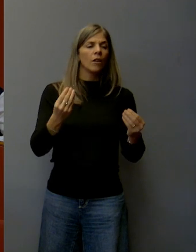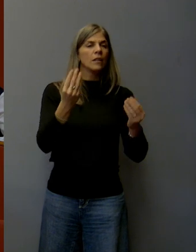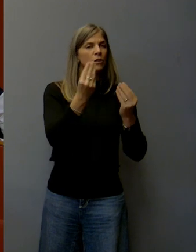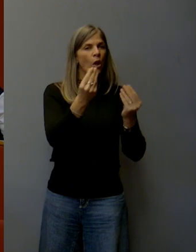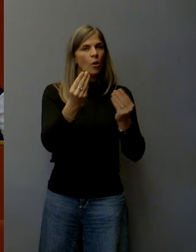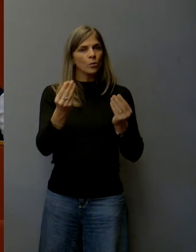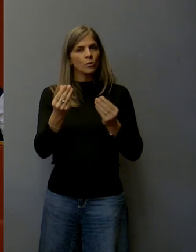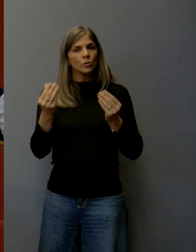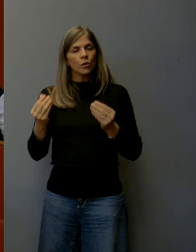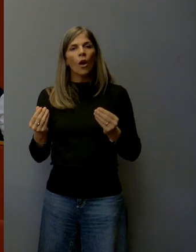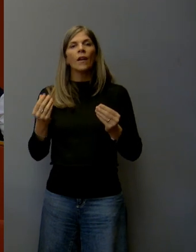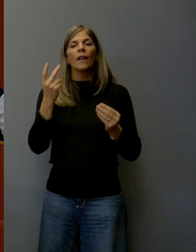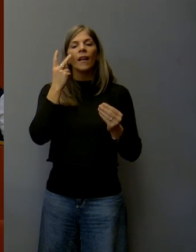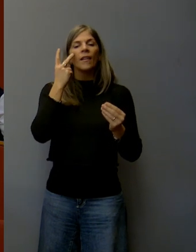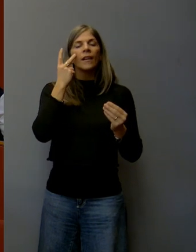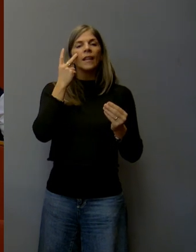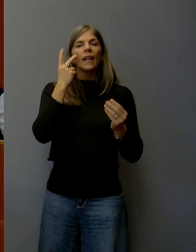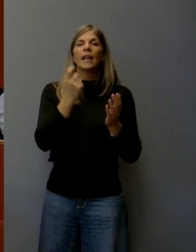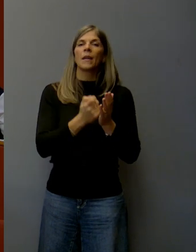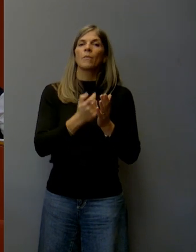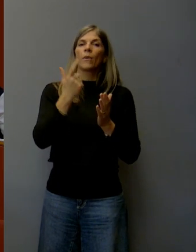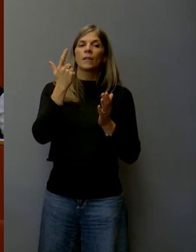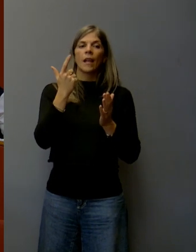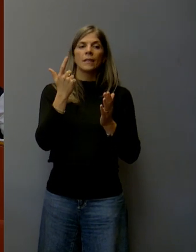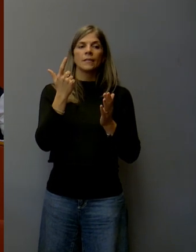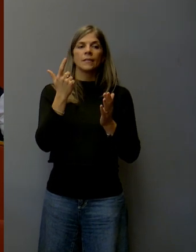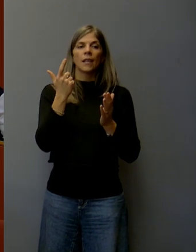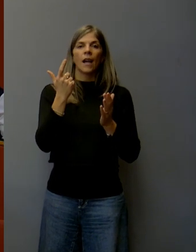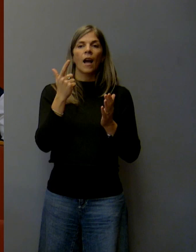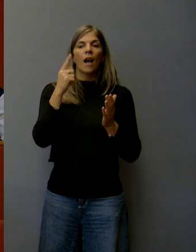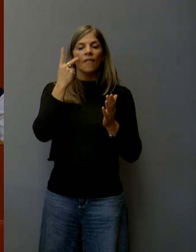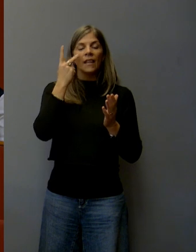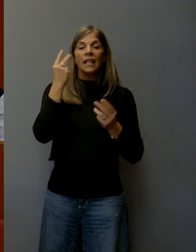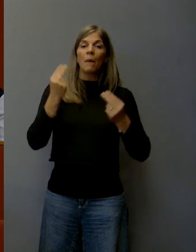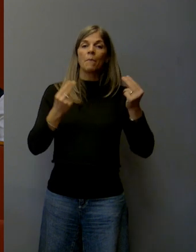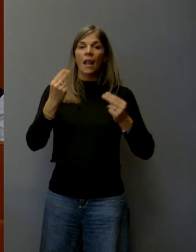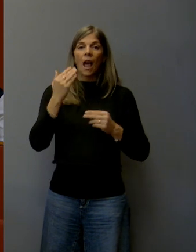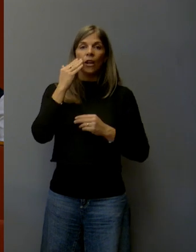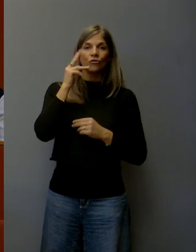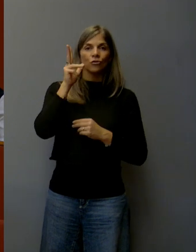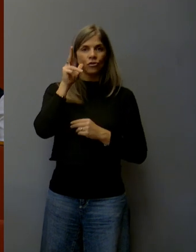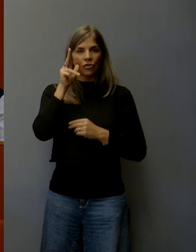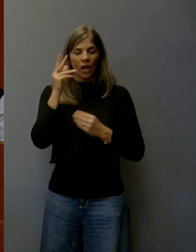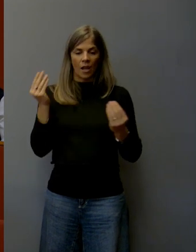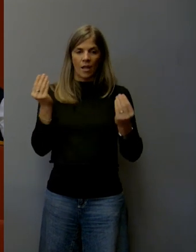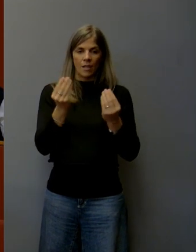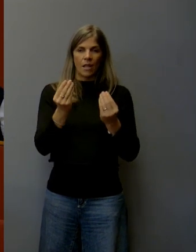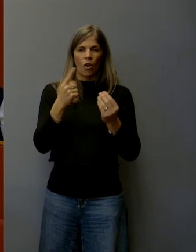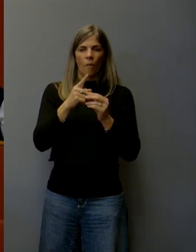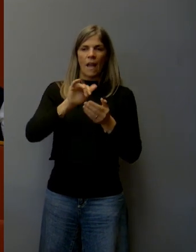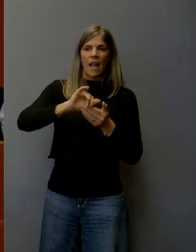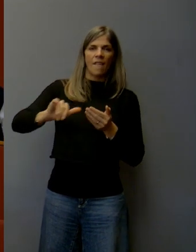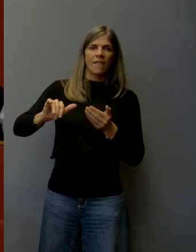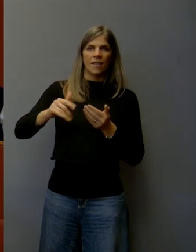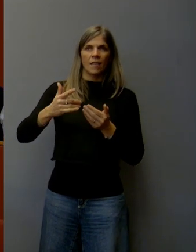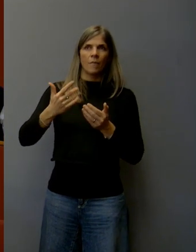segnalare l'importanza della dell'adozione del bilancio di genere come strumento per evitare discriminazioni e